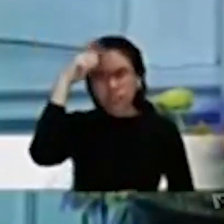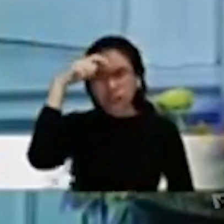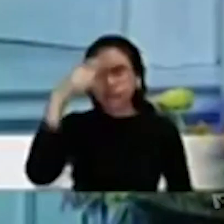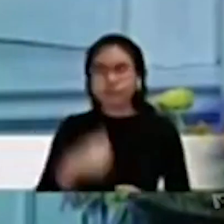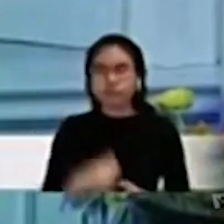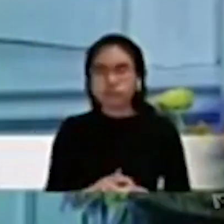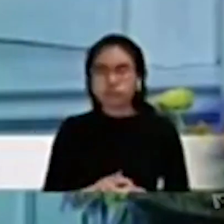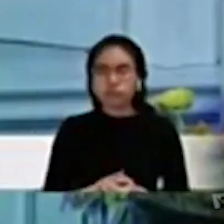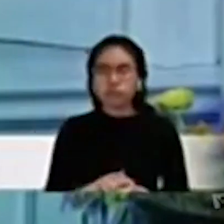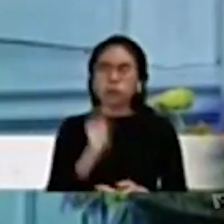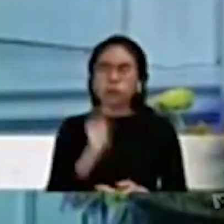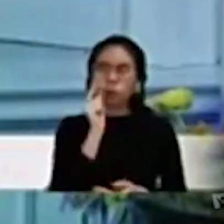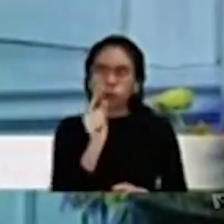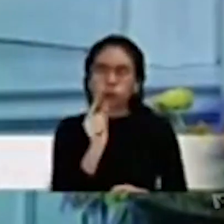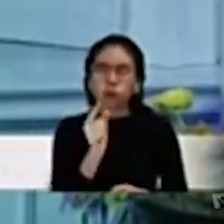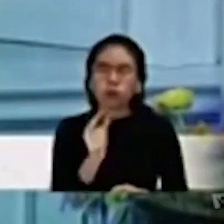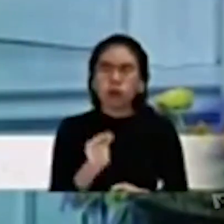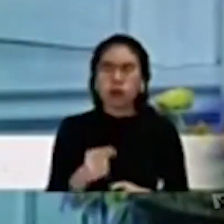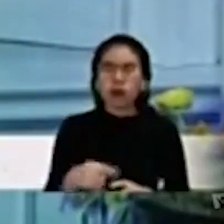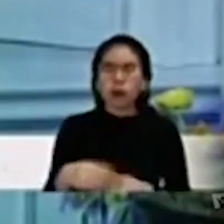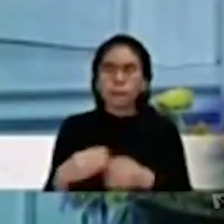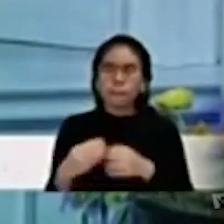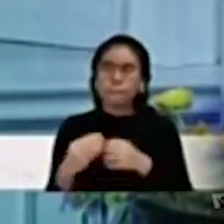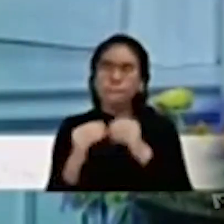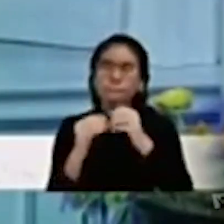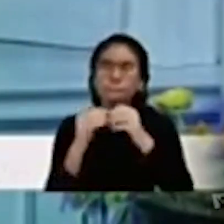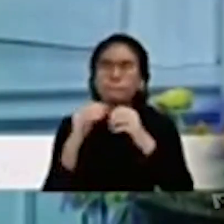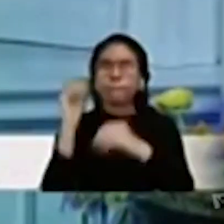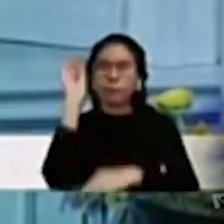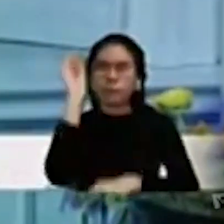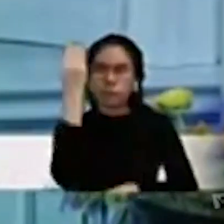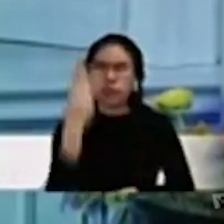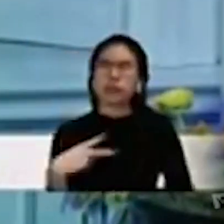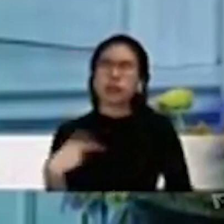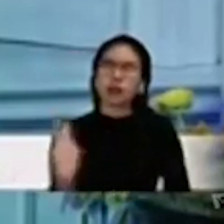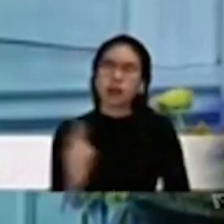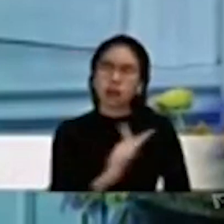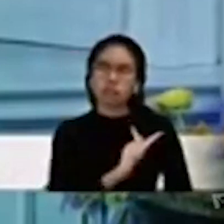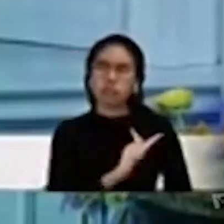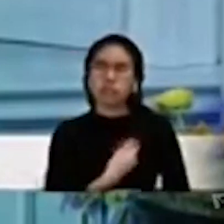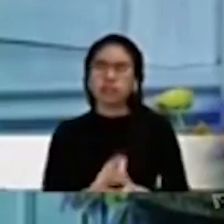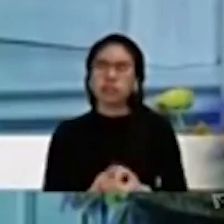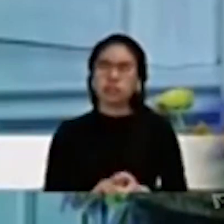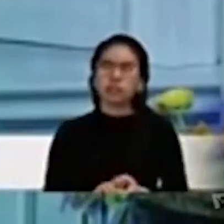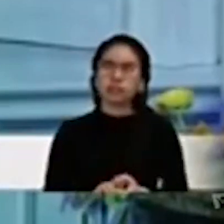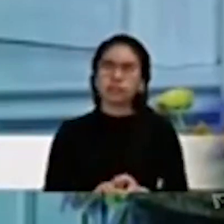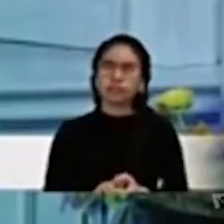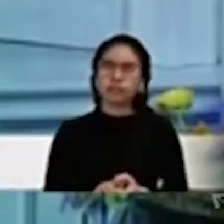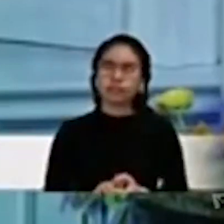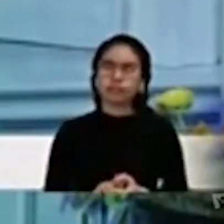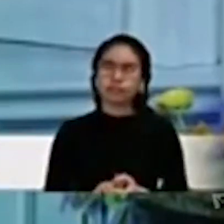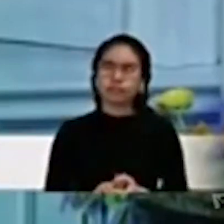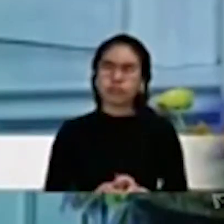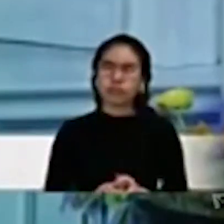karyawan yang bekerja di Rumah Sakit Advent Bandung. Kiranya Engkau selalu senantiasa memberkati dan